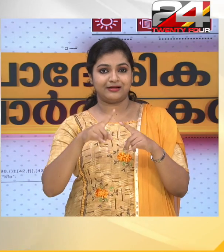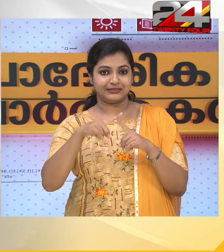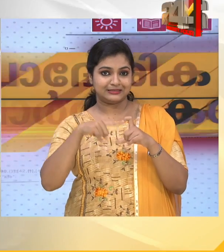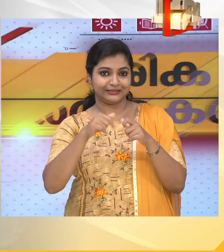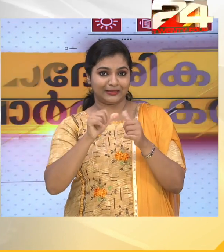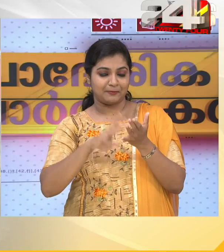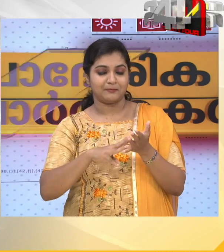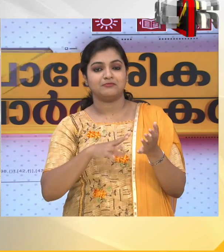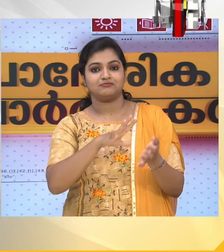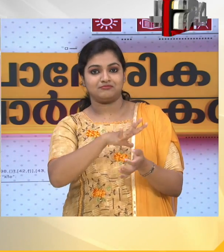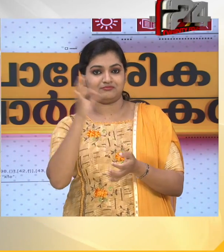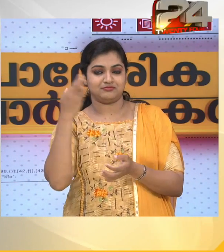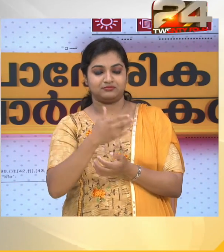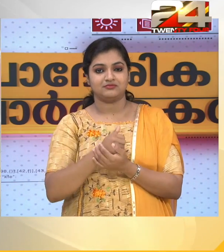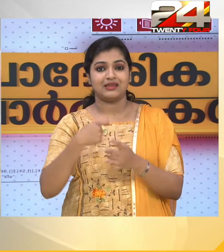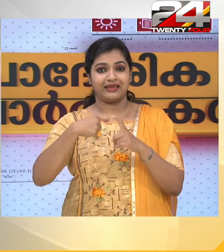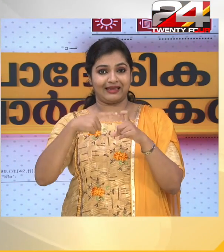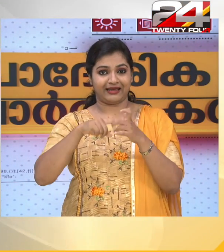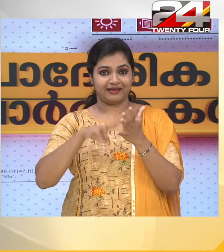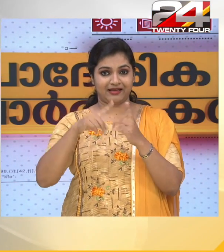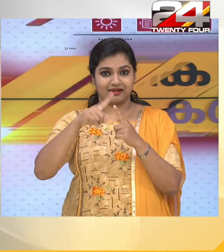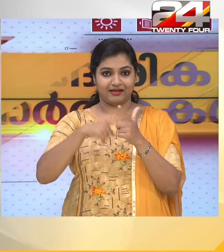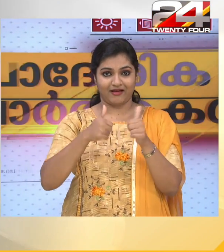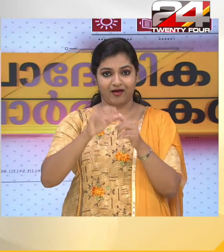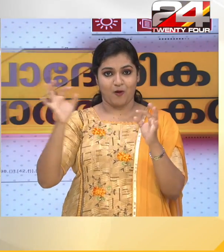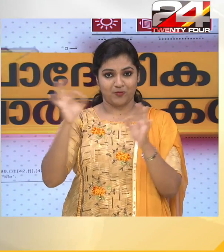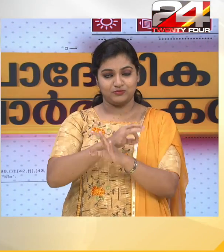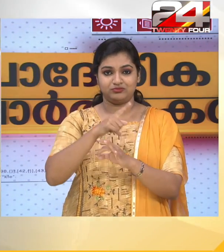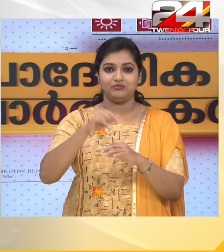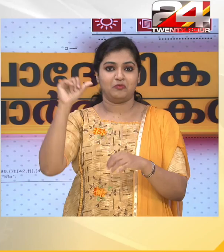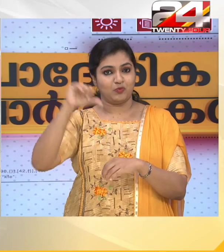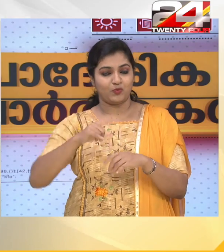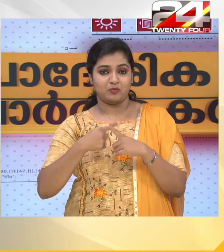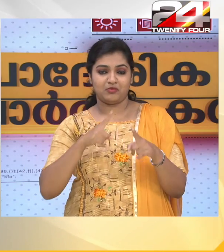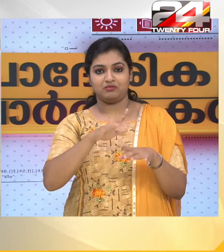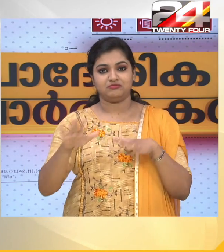ഇന്ത്യ കെനിയയോട് പരാജയപ്പെട്ടെങ്കിലും ശ്രീലക്ഷ്മിയുടെ പ്രകടനം മികവുറ്റതായിരുന്നു.